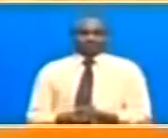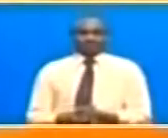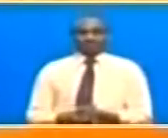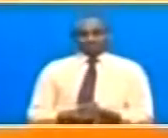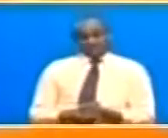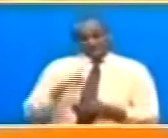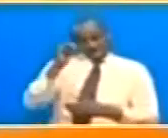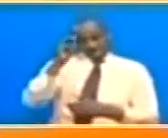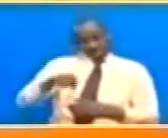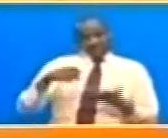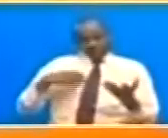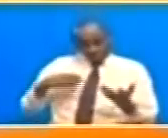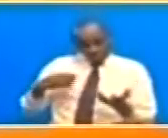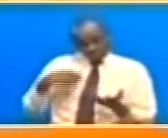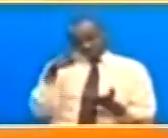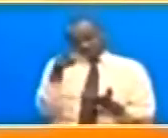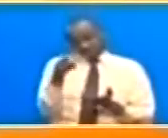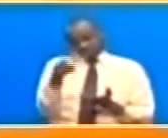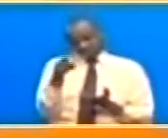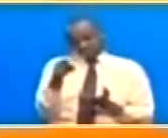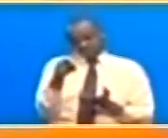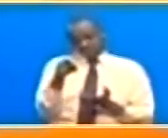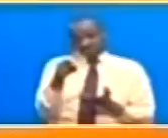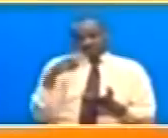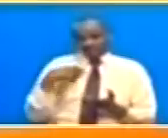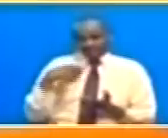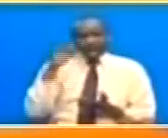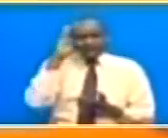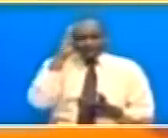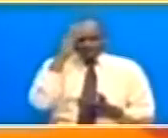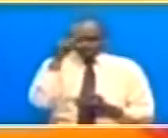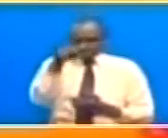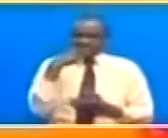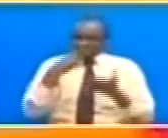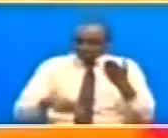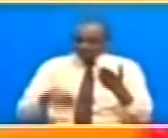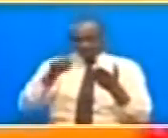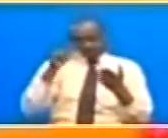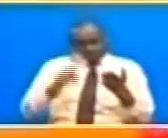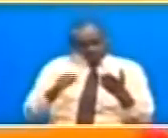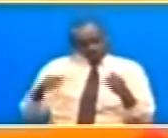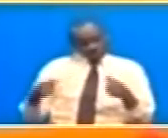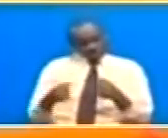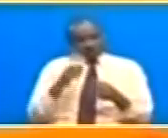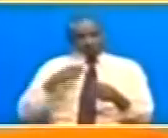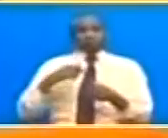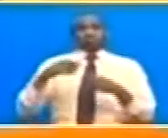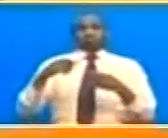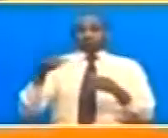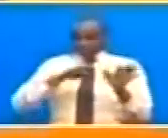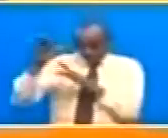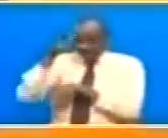Mbunge wa Budalangi Ababu Namwamba ameandaa mswada ambao endapo utapitishwa na wabunge pindi tu watakaporejea kutoka likizoni,